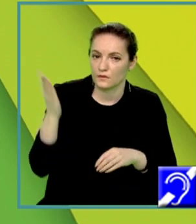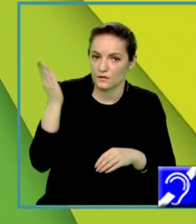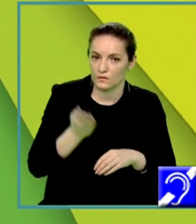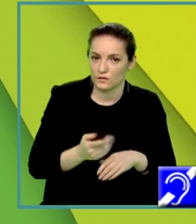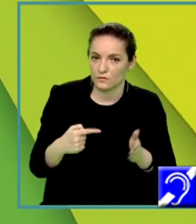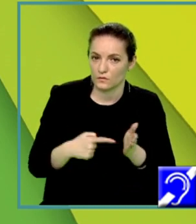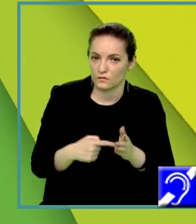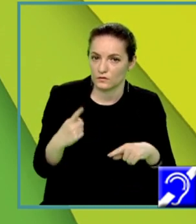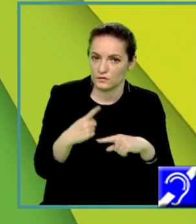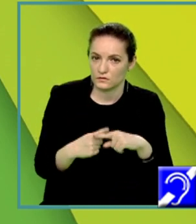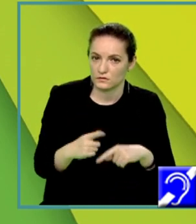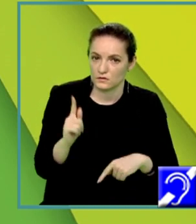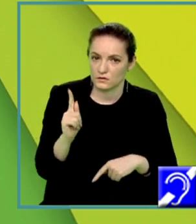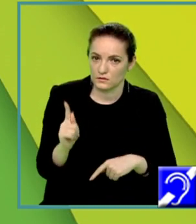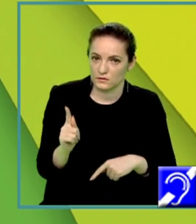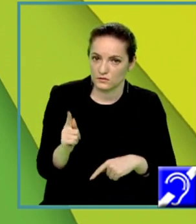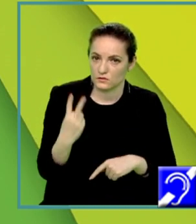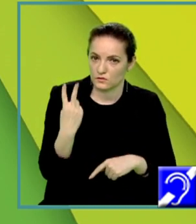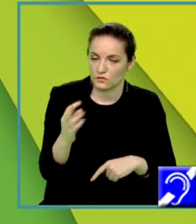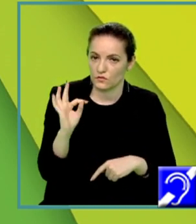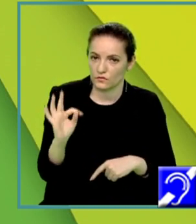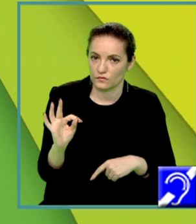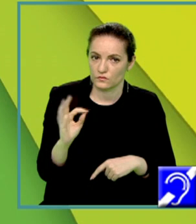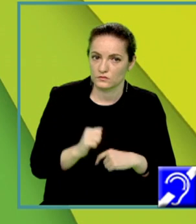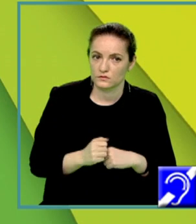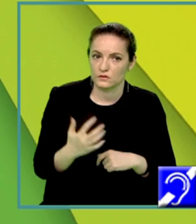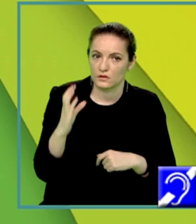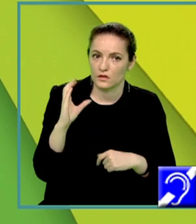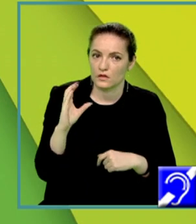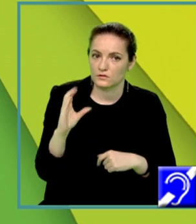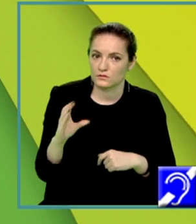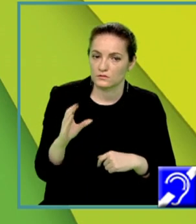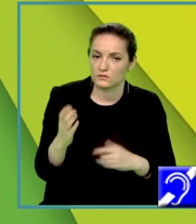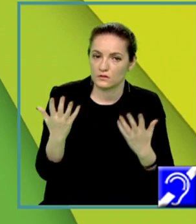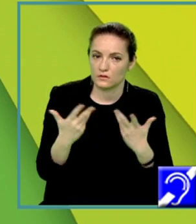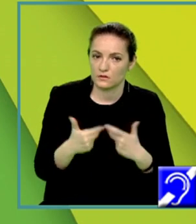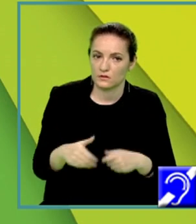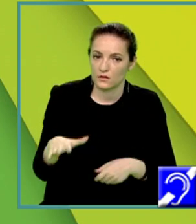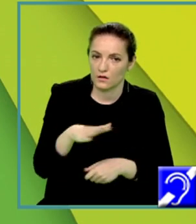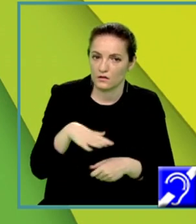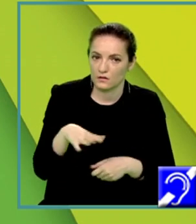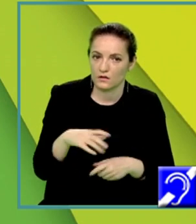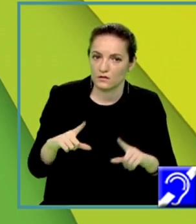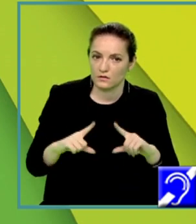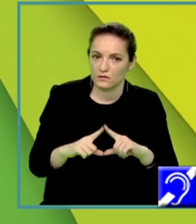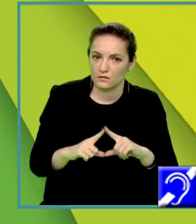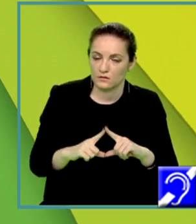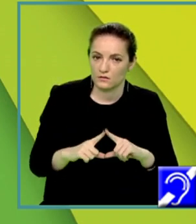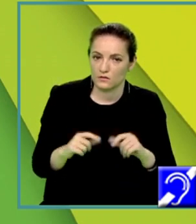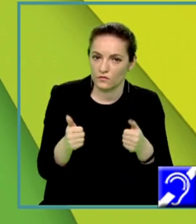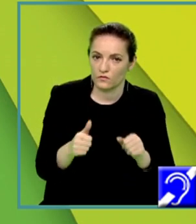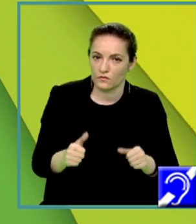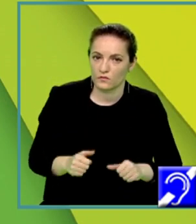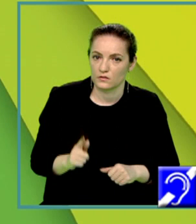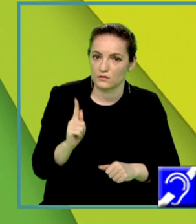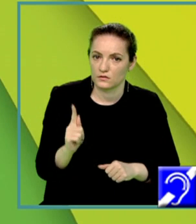a graficelor celor două funcții, iar la punctul C să calculăm area triunghiului determinat de